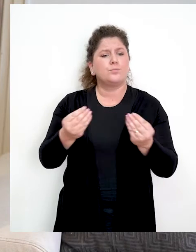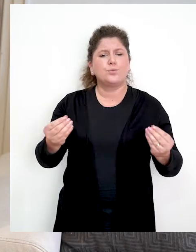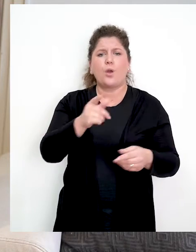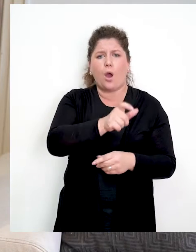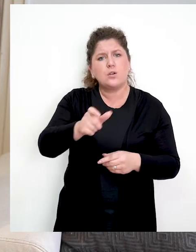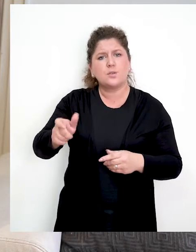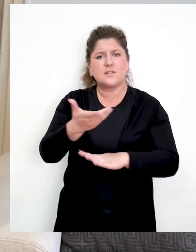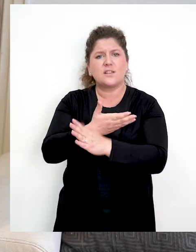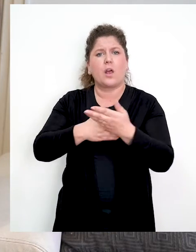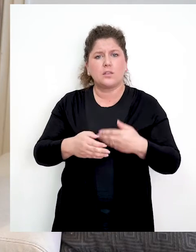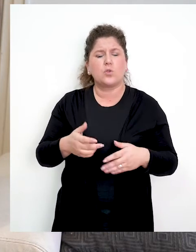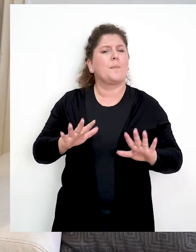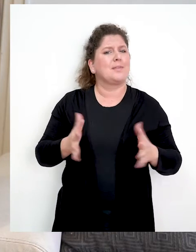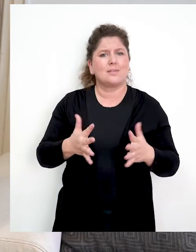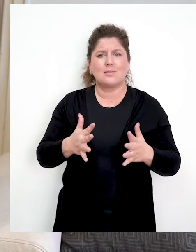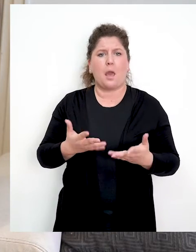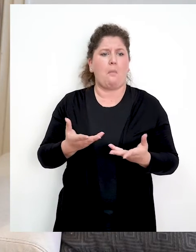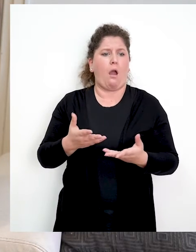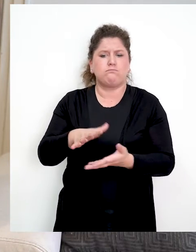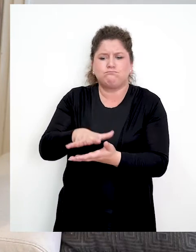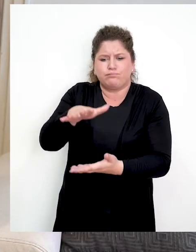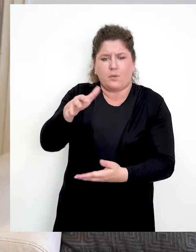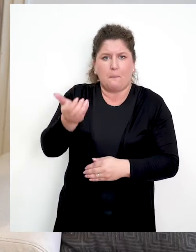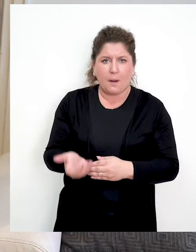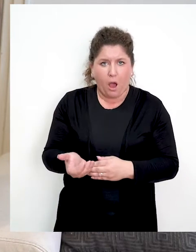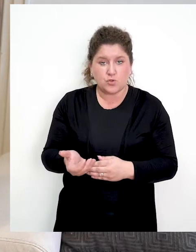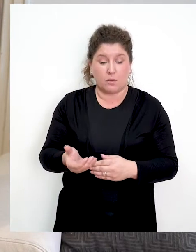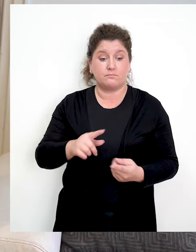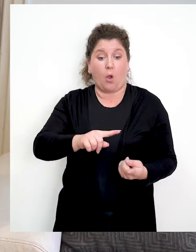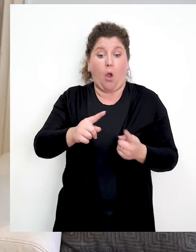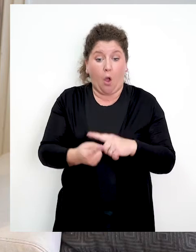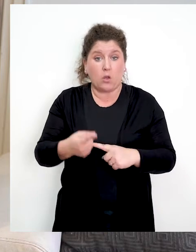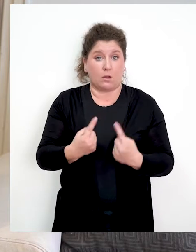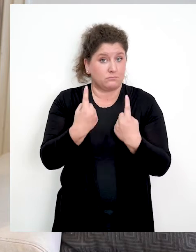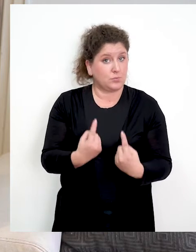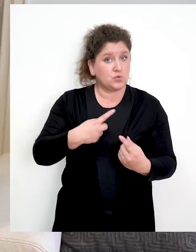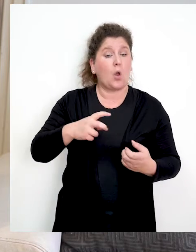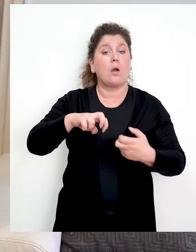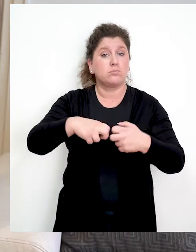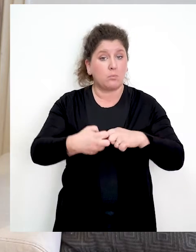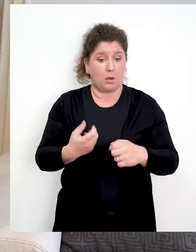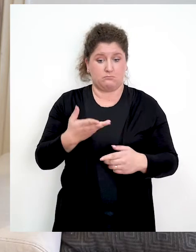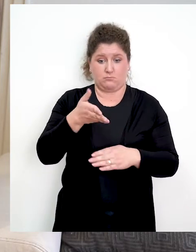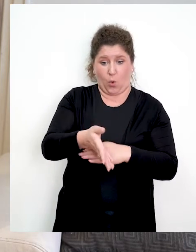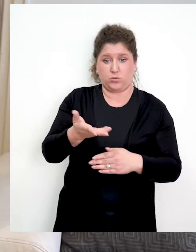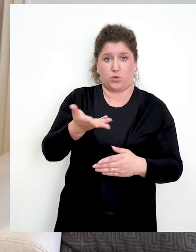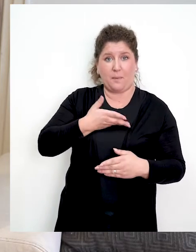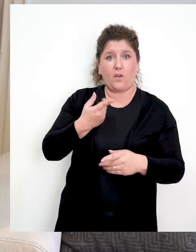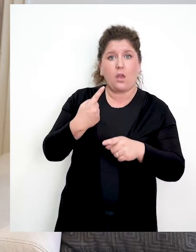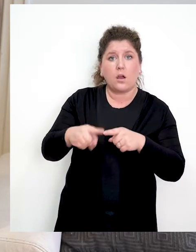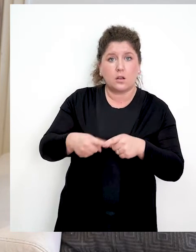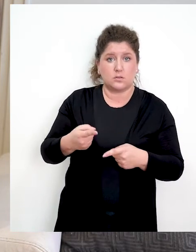Jako puno osoba s invaliditetom nema nekakva velika primanja i da onda postoji problem kod dobivanja kredita, vi niste